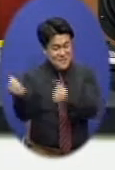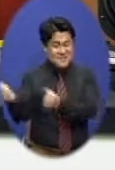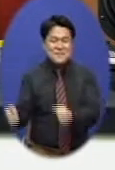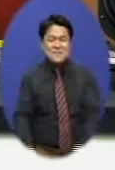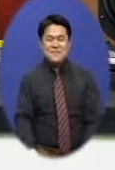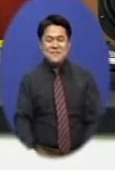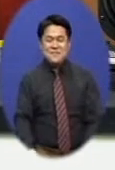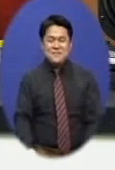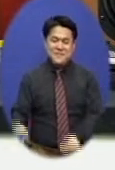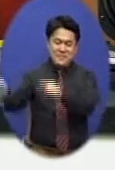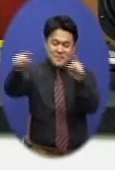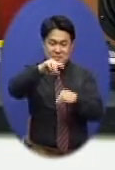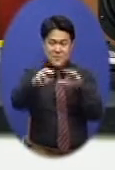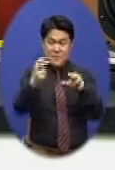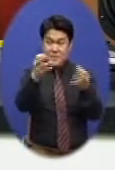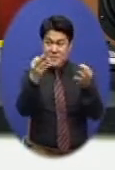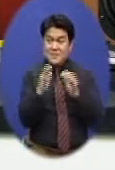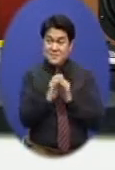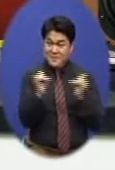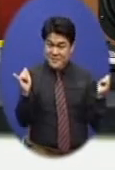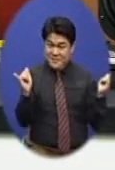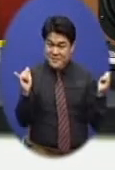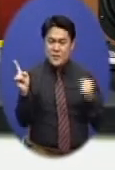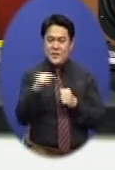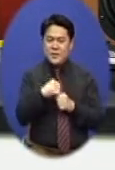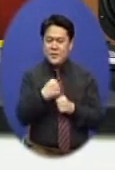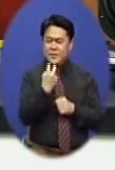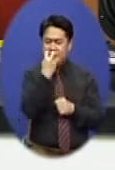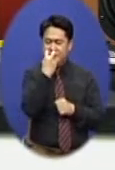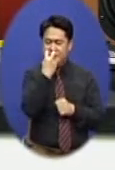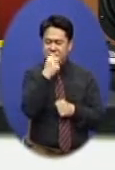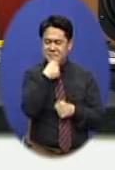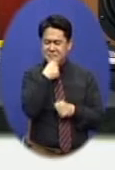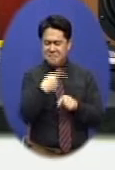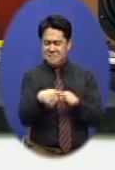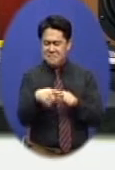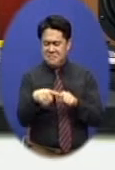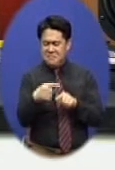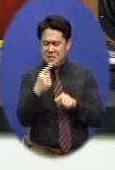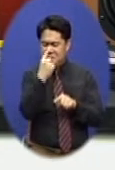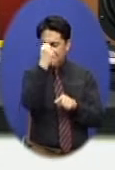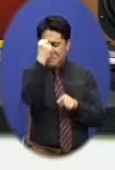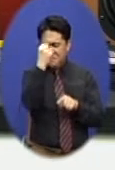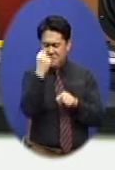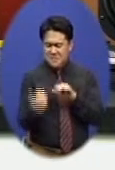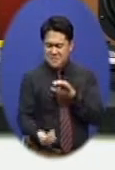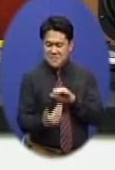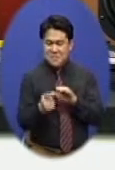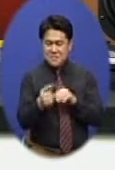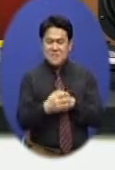그러니까요. 이제는 전국에 계신 우리 시청자 여러분이 고단수, 최고의 고품격으로 이 가요에 관심을 많이